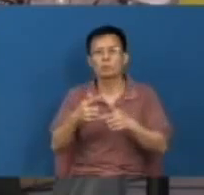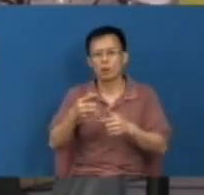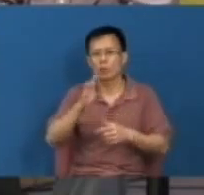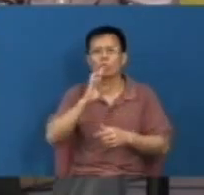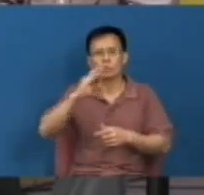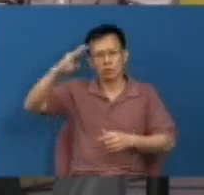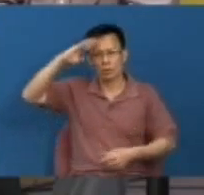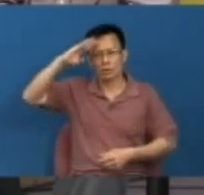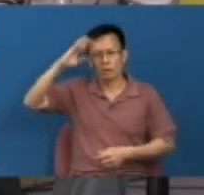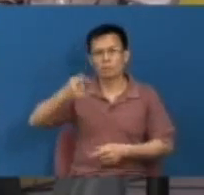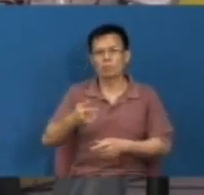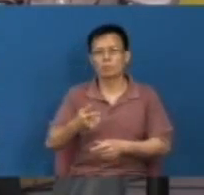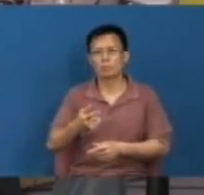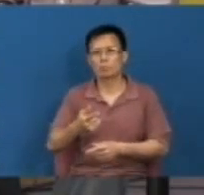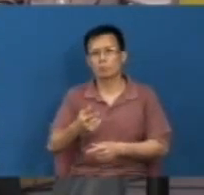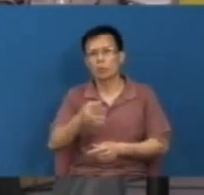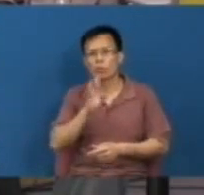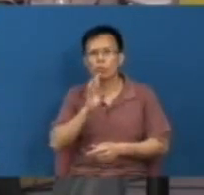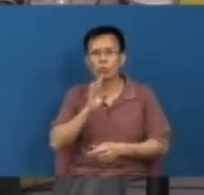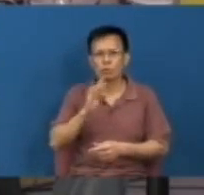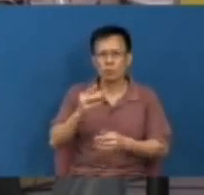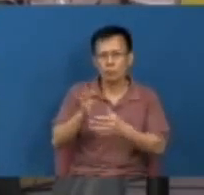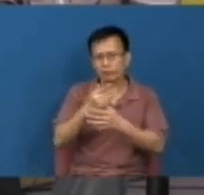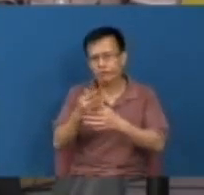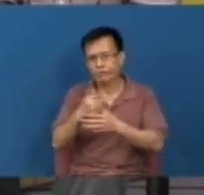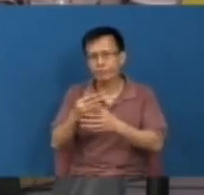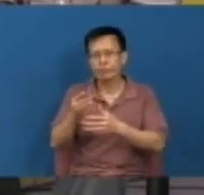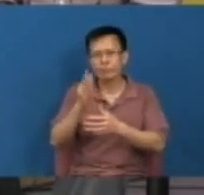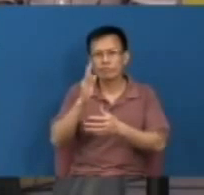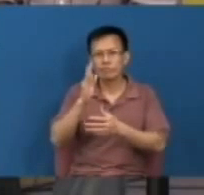方去做嘢都幾識得分青紅皂白啦。係 咪啊？